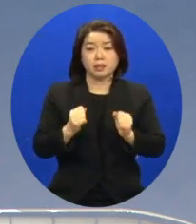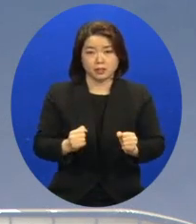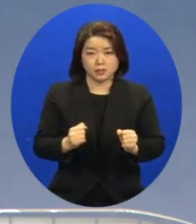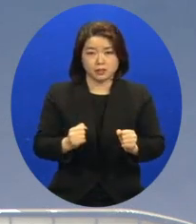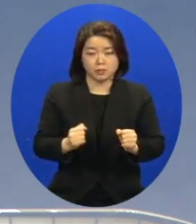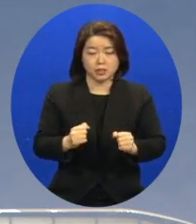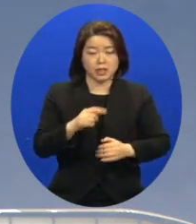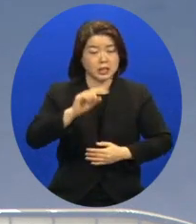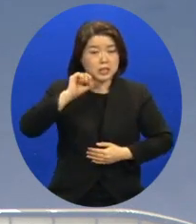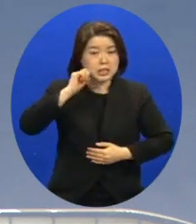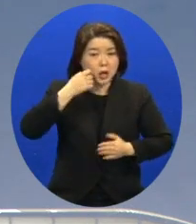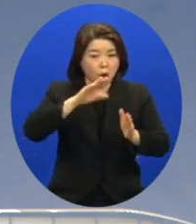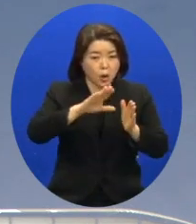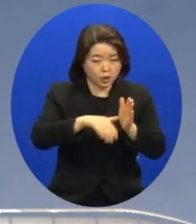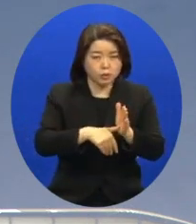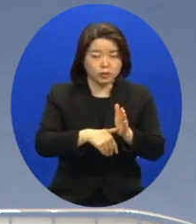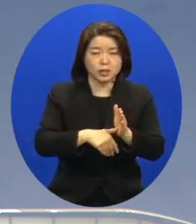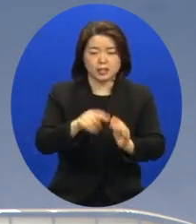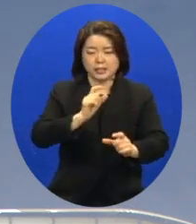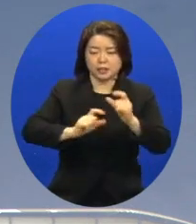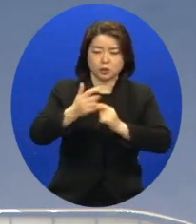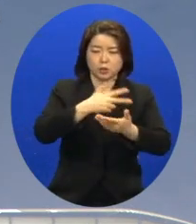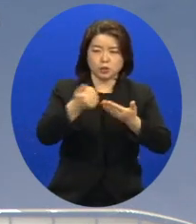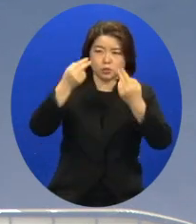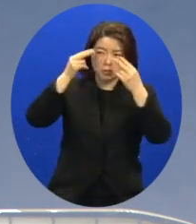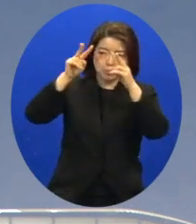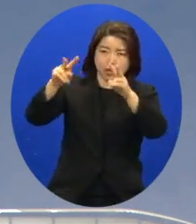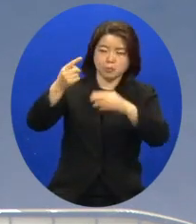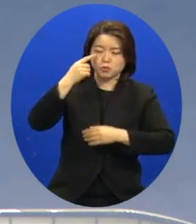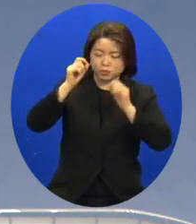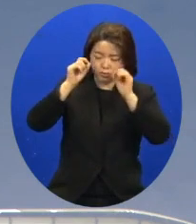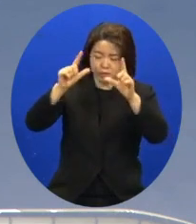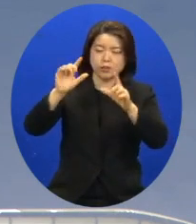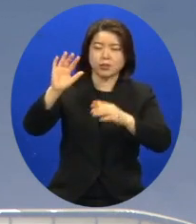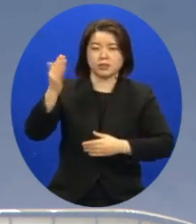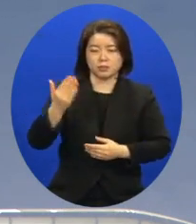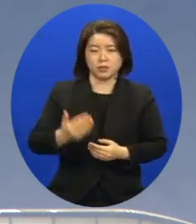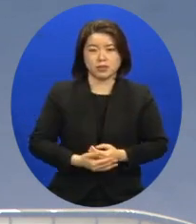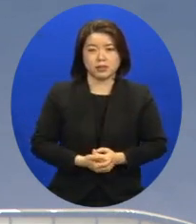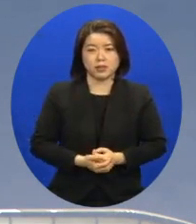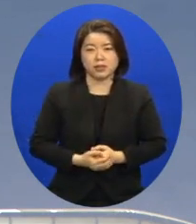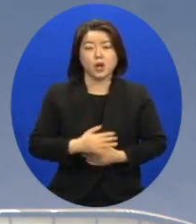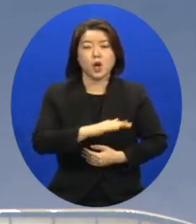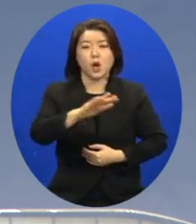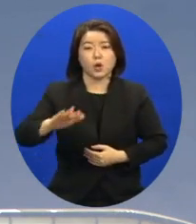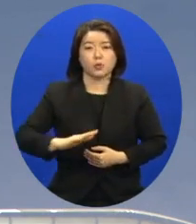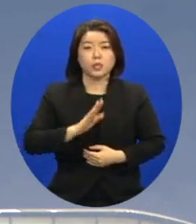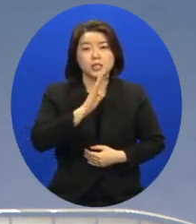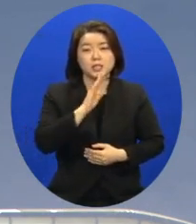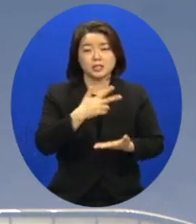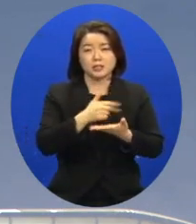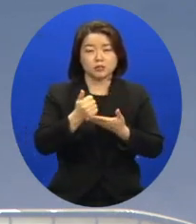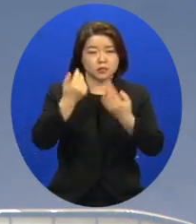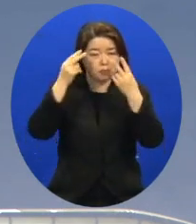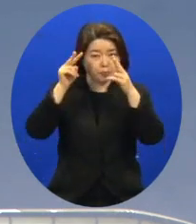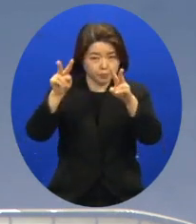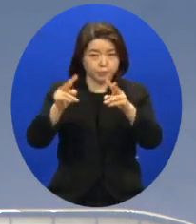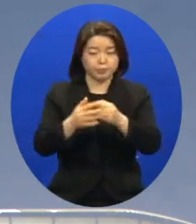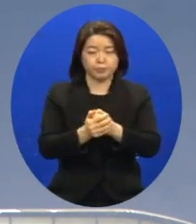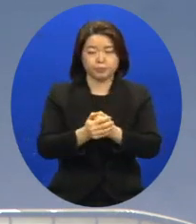지금 이 어려운 때에 더 주님을 바라보는 눈이 뜨일 수 있습니다. 우리가 진짜 주님을 바라보고